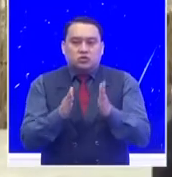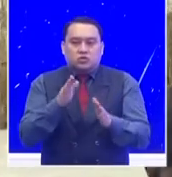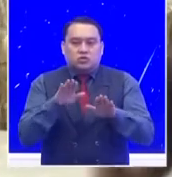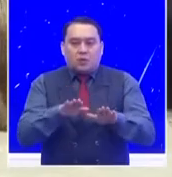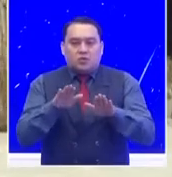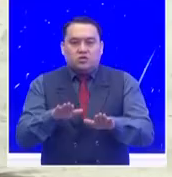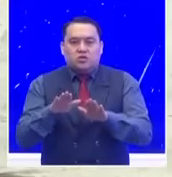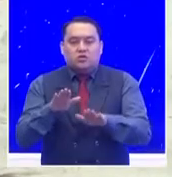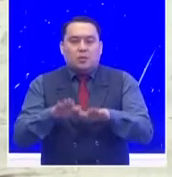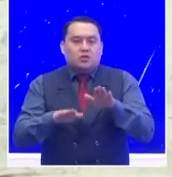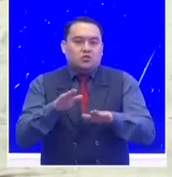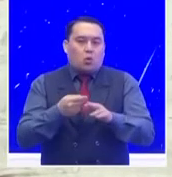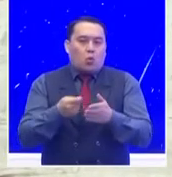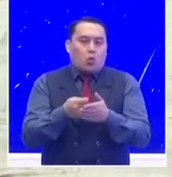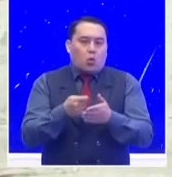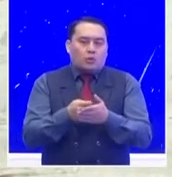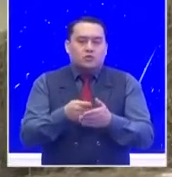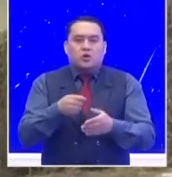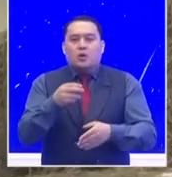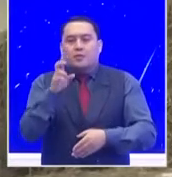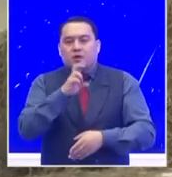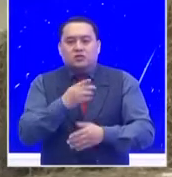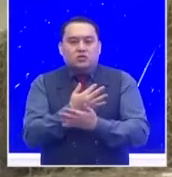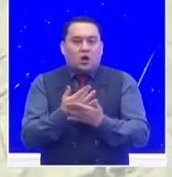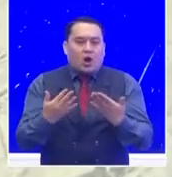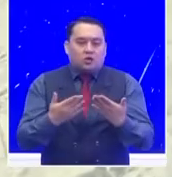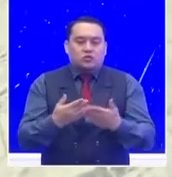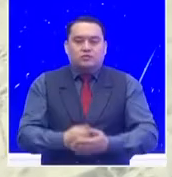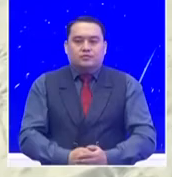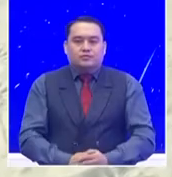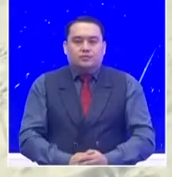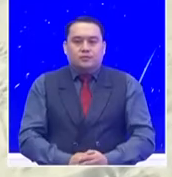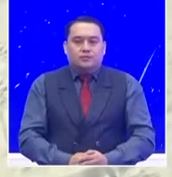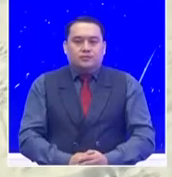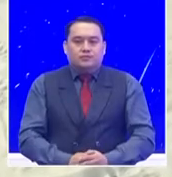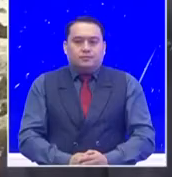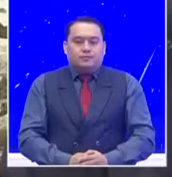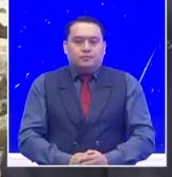снижение стоимости на корма и горюче-смазочные материалы, считает животновод.